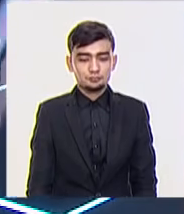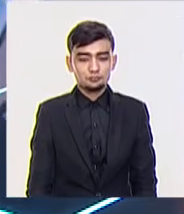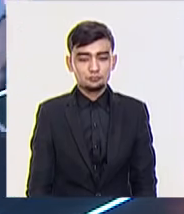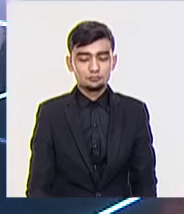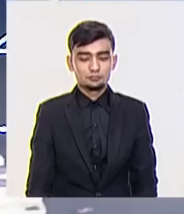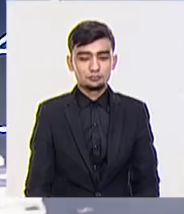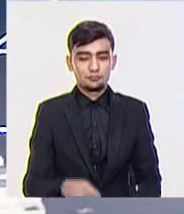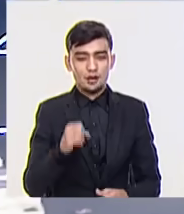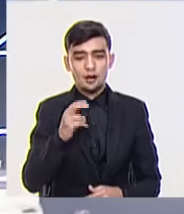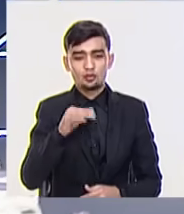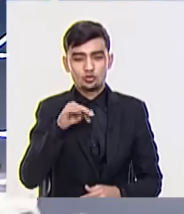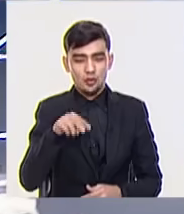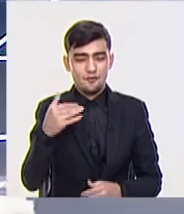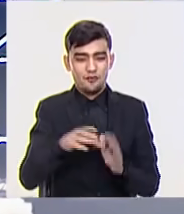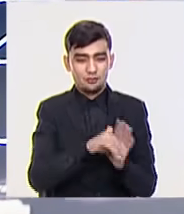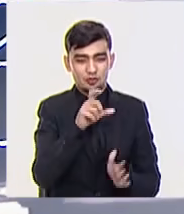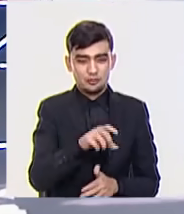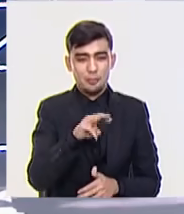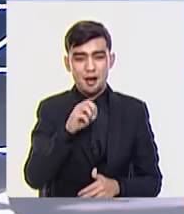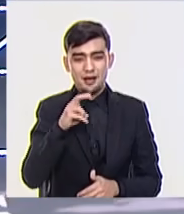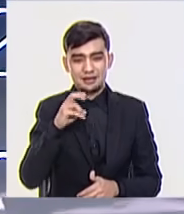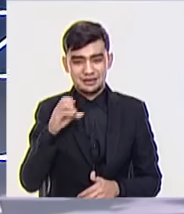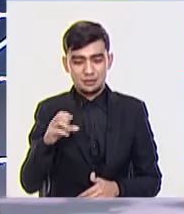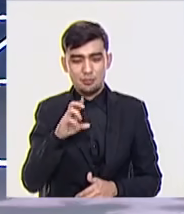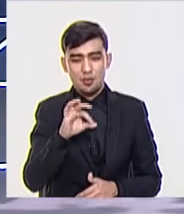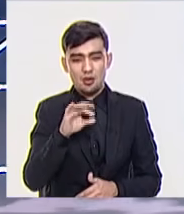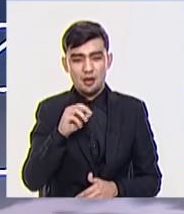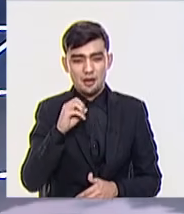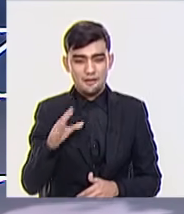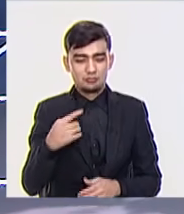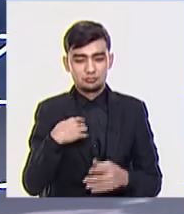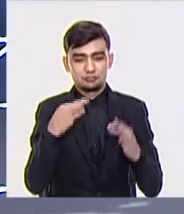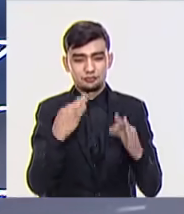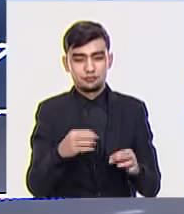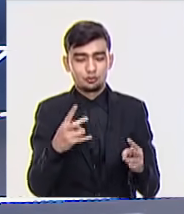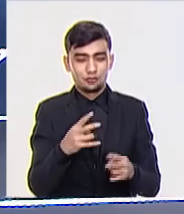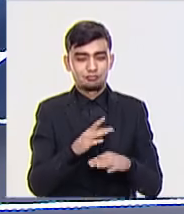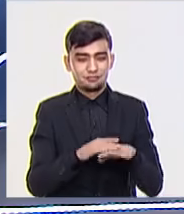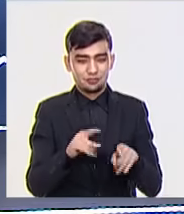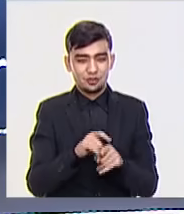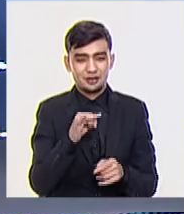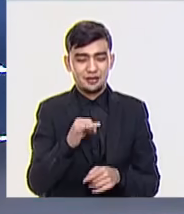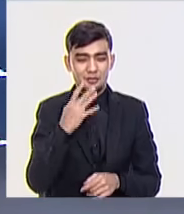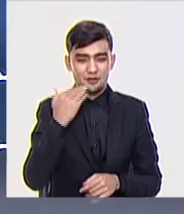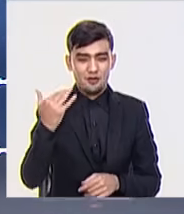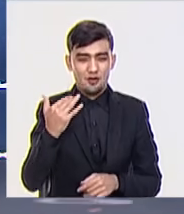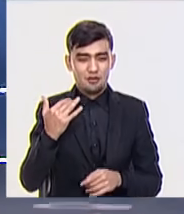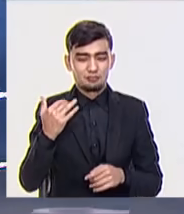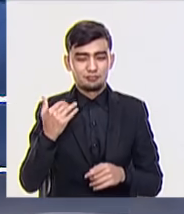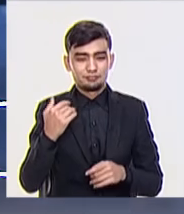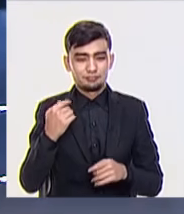Ал ақжолдық депутат Берік Дүйсенбинов Макс Боқаевты кешірім сұрап босатуымыз керек деп есептейді. Өйткені кезінде шетелдіктерге сатылып